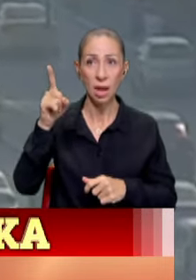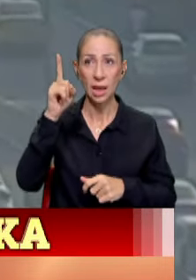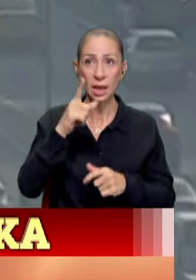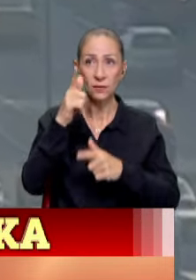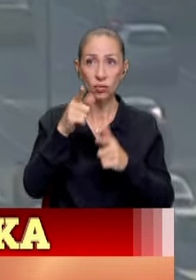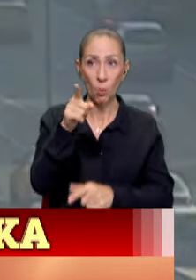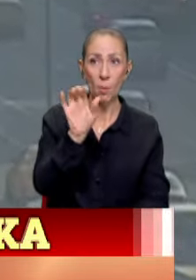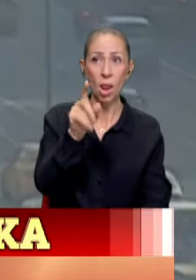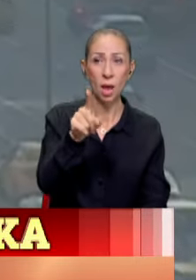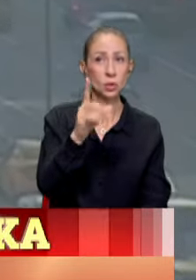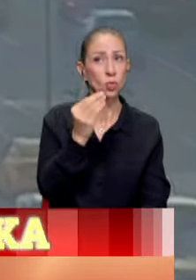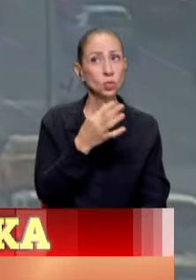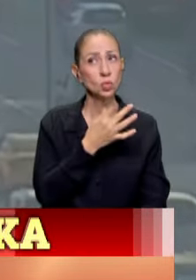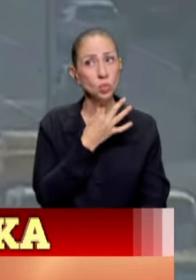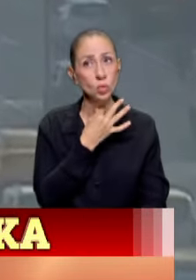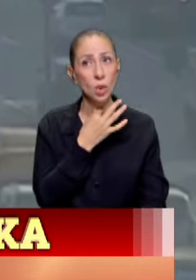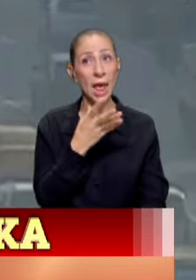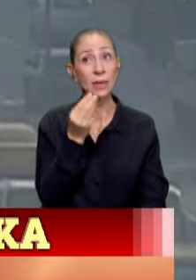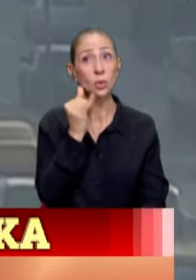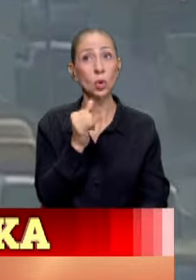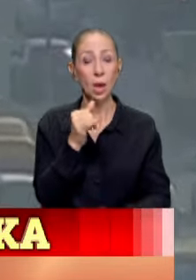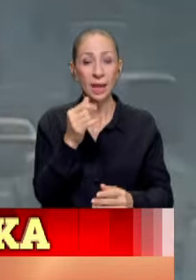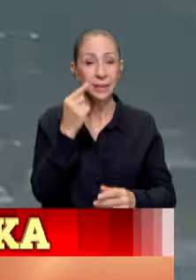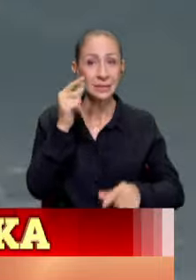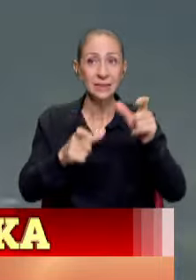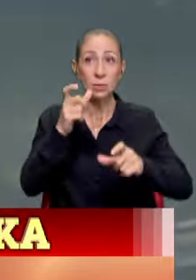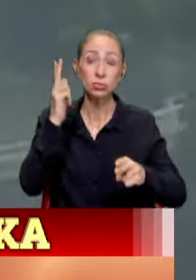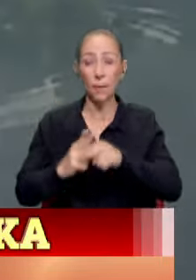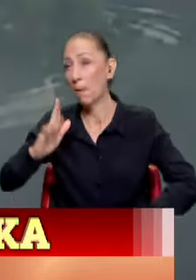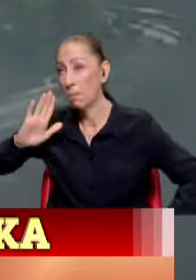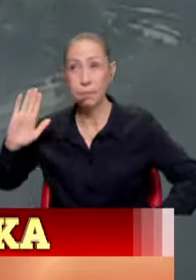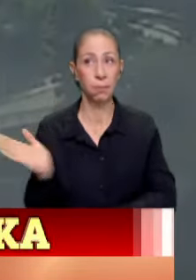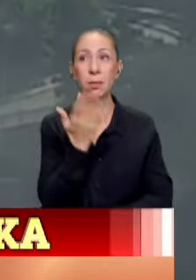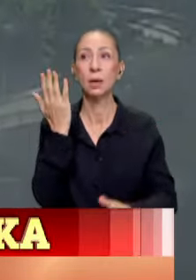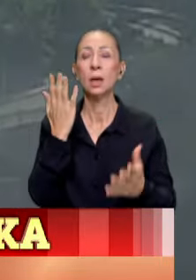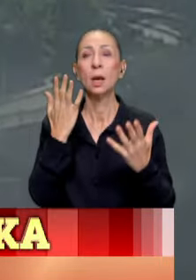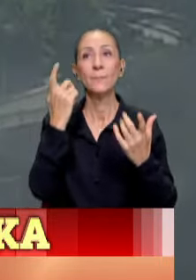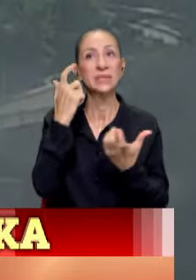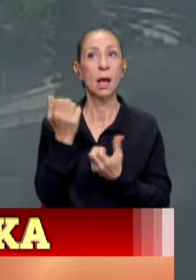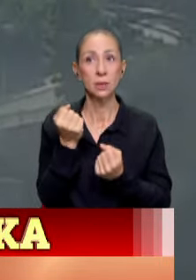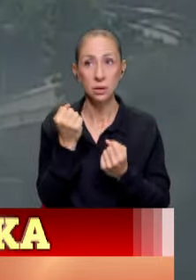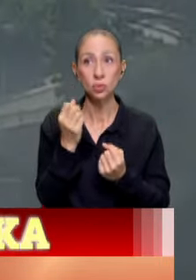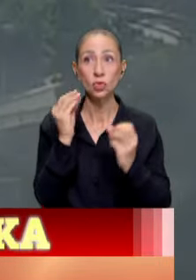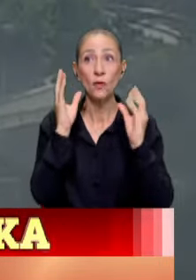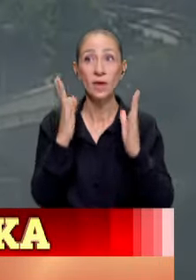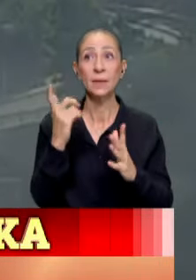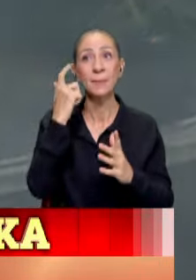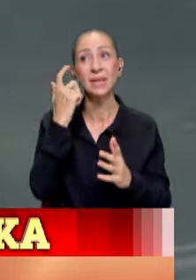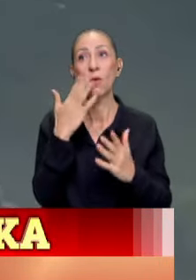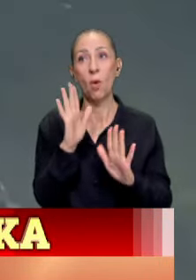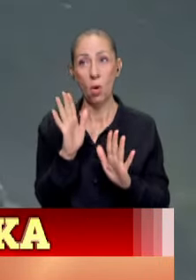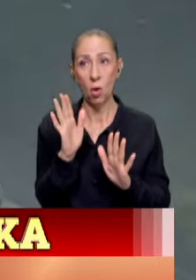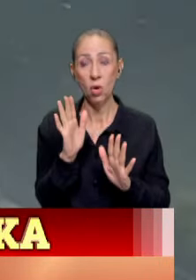görüntülerimiz Bunlar çok şükür ki En azından yolcuların tahliye edildiği bilgisini alabiliyoruz çok fazla bilgi yok